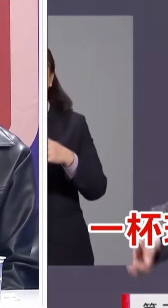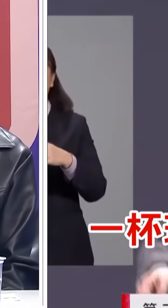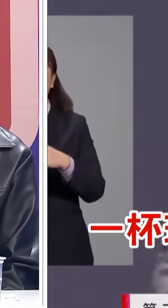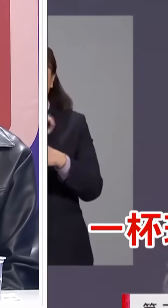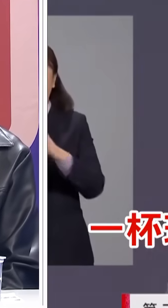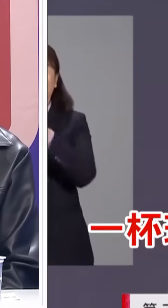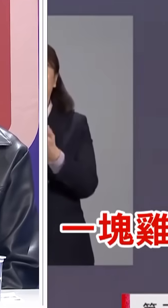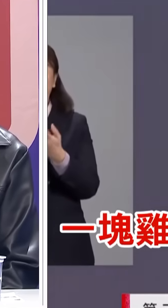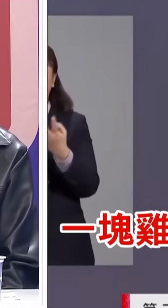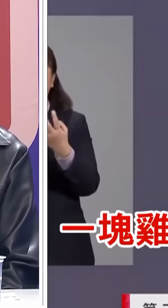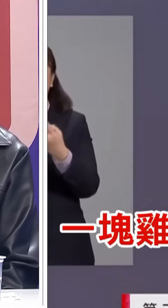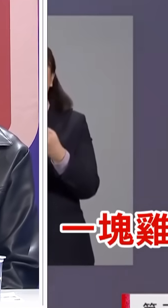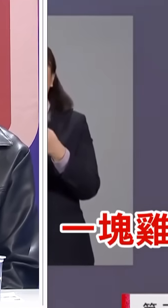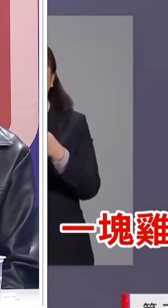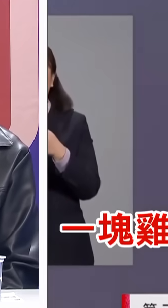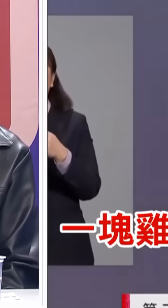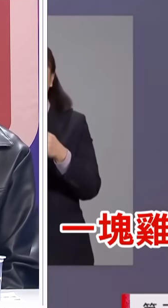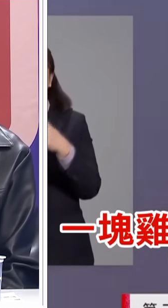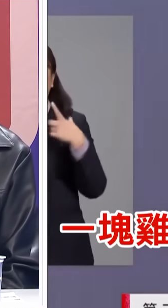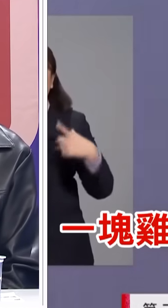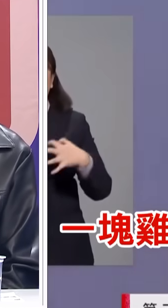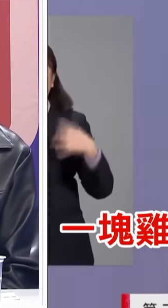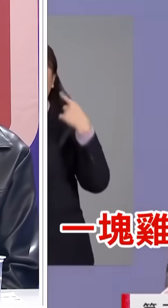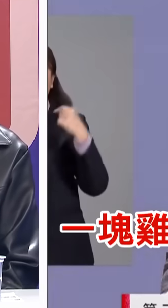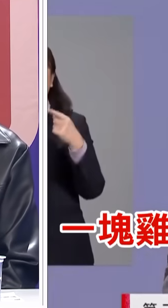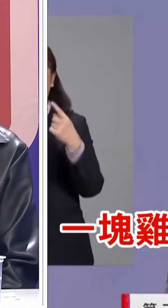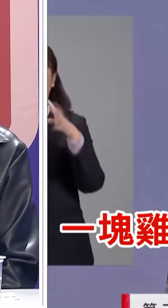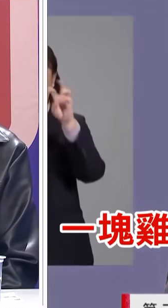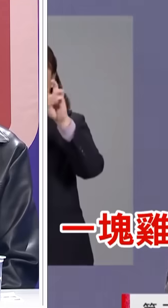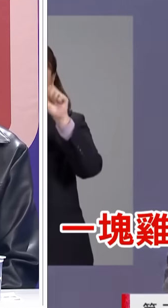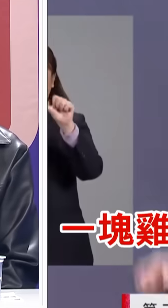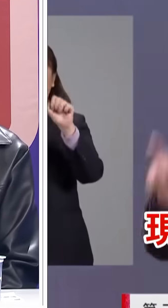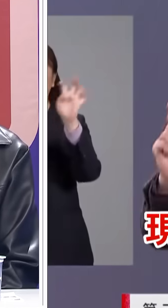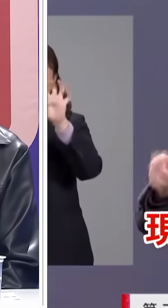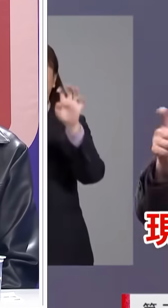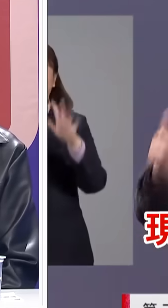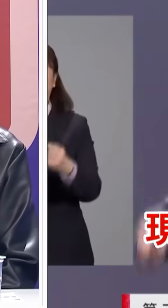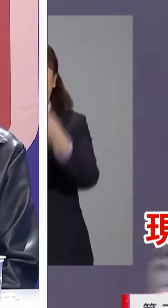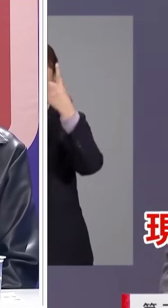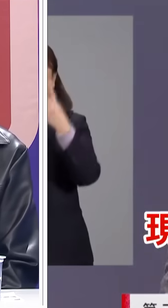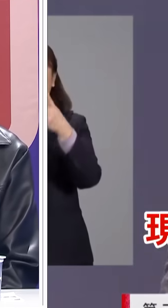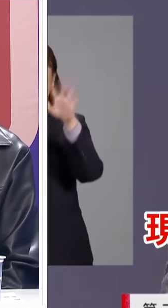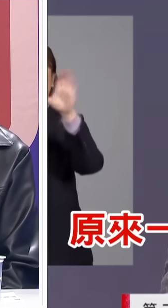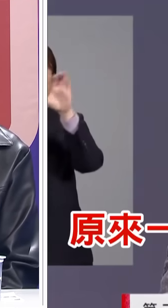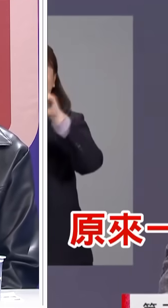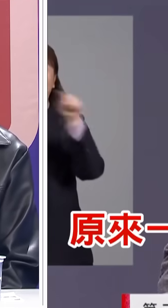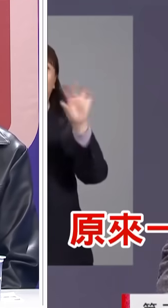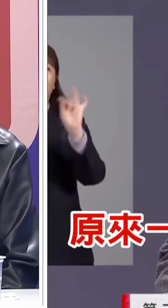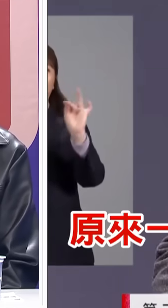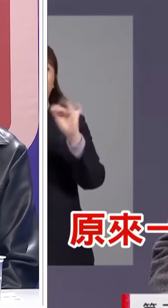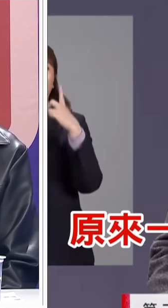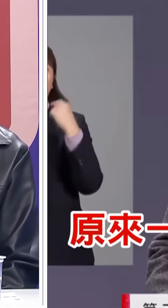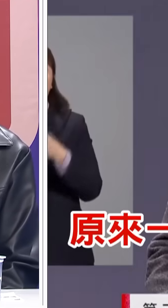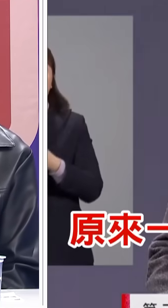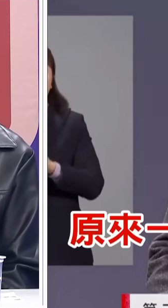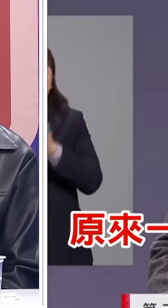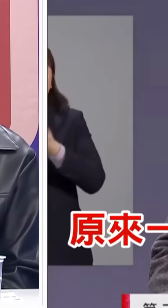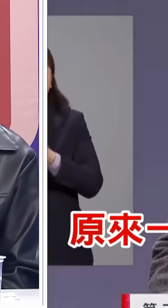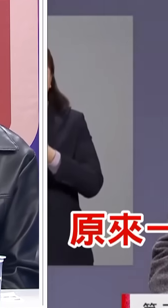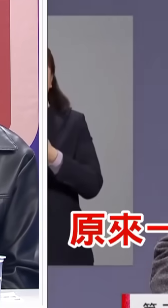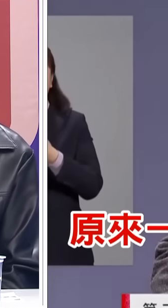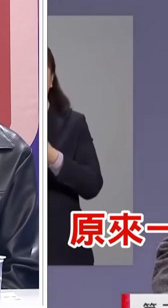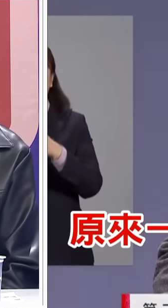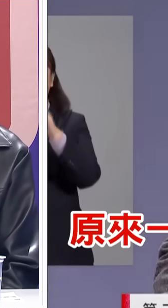我自己在看的时候，我觉得这个赵少康有点像在主持节目，你知道，就是他很多的议题，然后非常多的这一个多元的角度